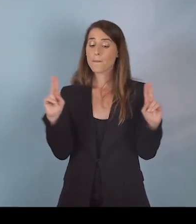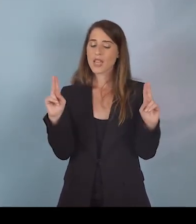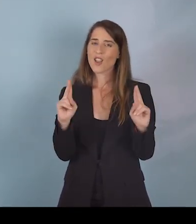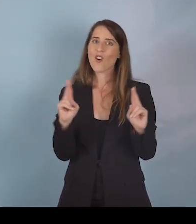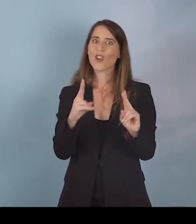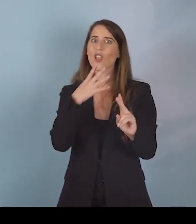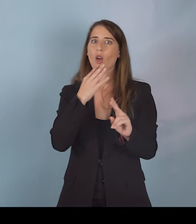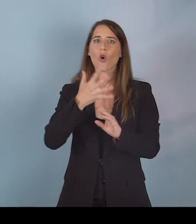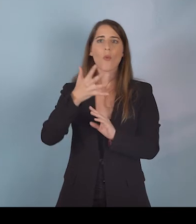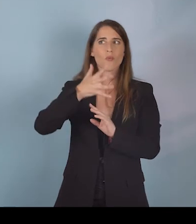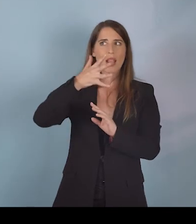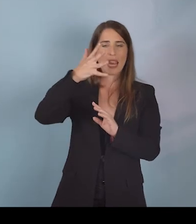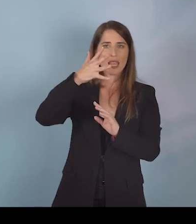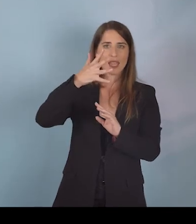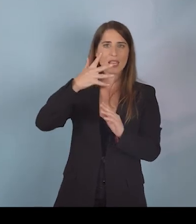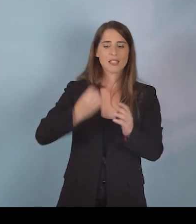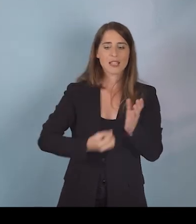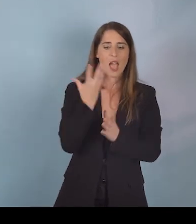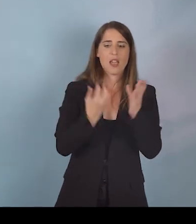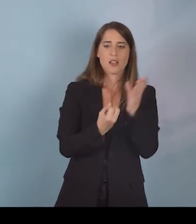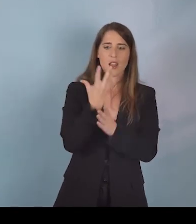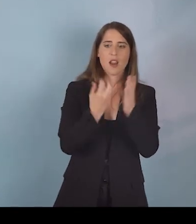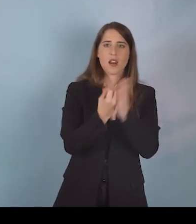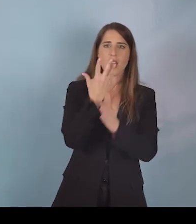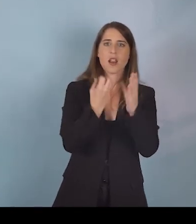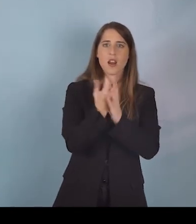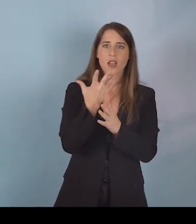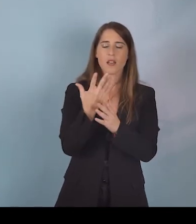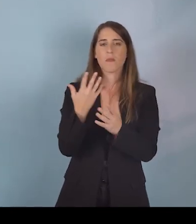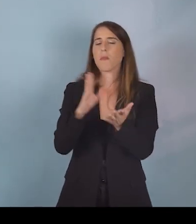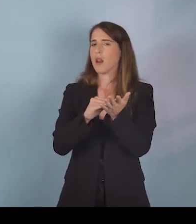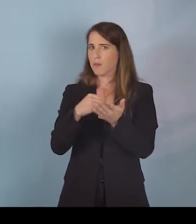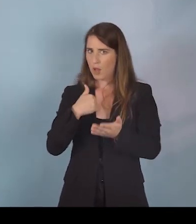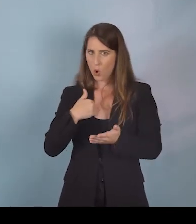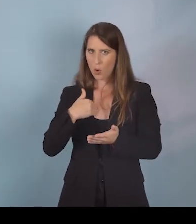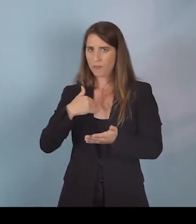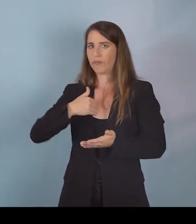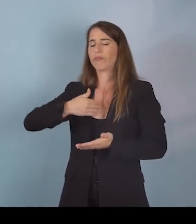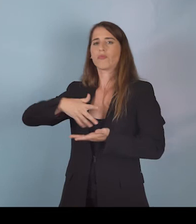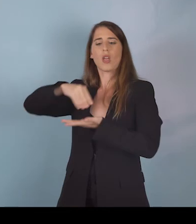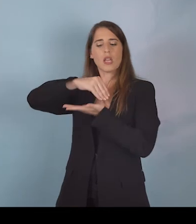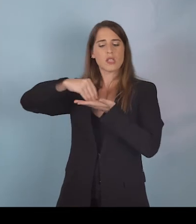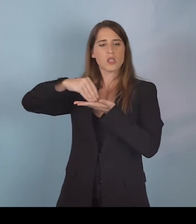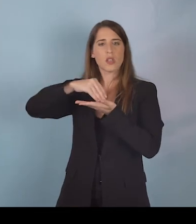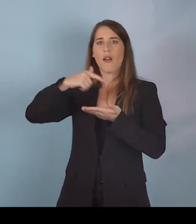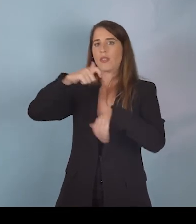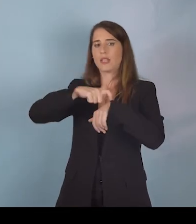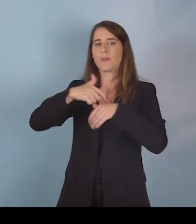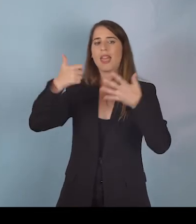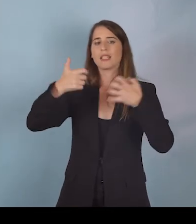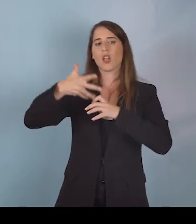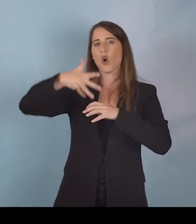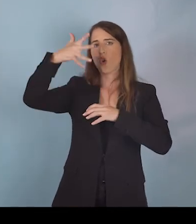ελληνικής κοινωνίας, αλλά βαίνουν μειούμενες όσο μειώνονται οι ηλικίες. Και θέλω να το πω αυτό, γιατί πολλά από τα στερεότυπα τα οποία